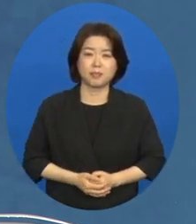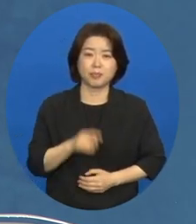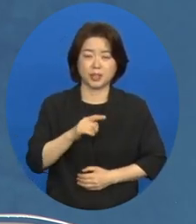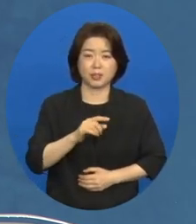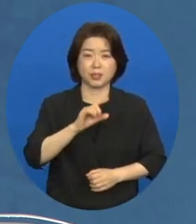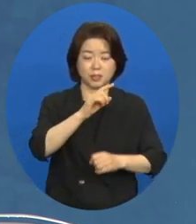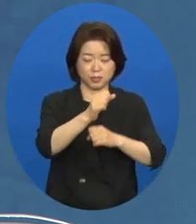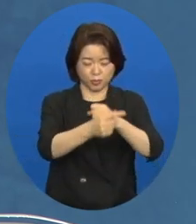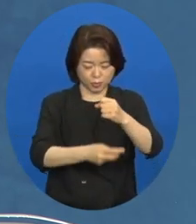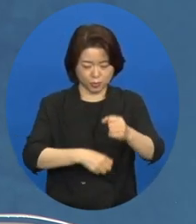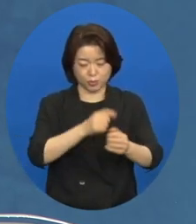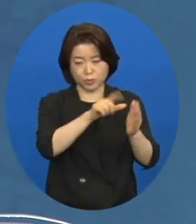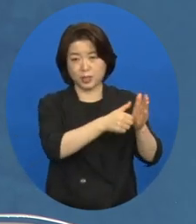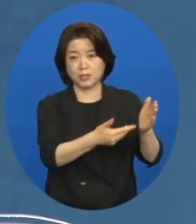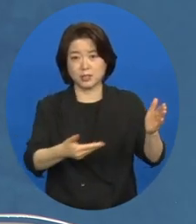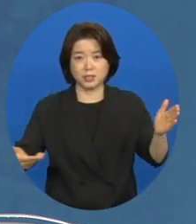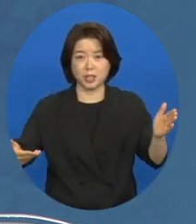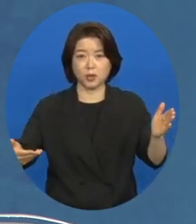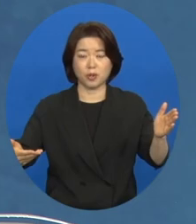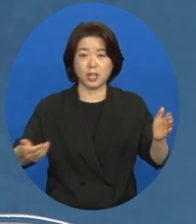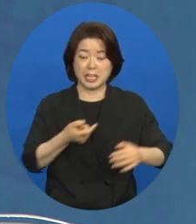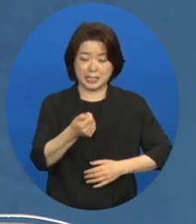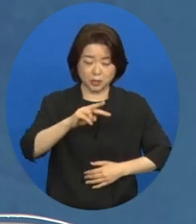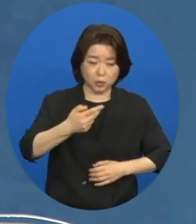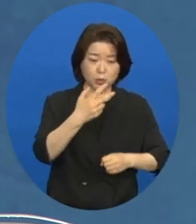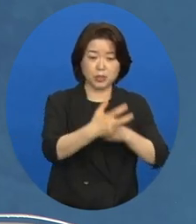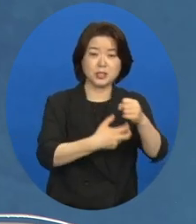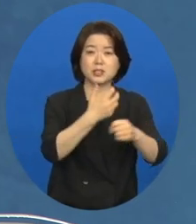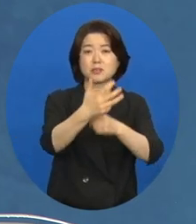수십 년의 세월이, 최소 7, 80년의 세월이